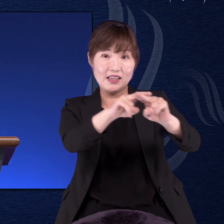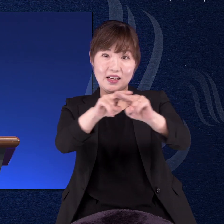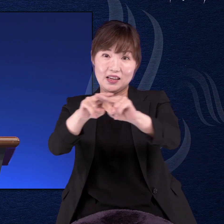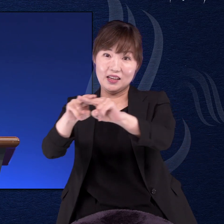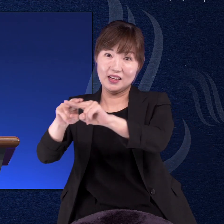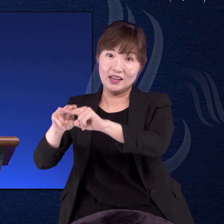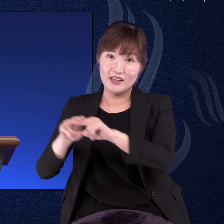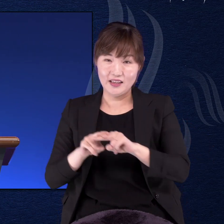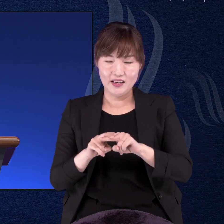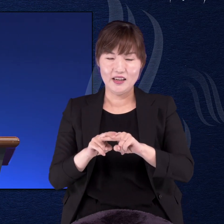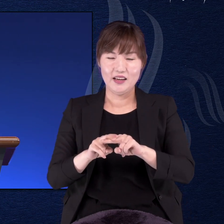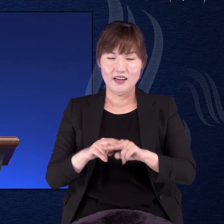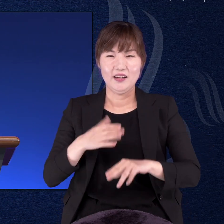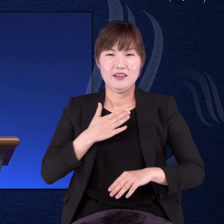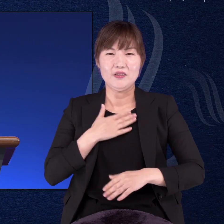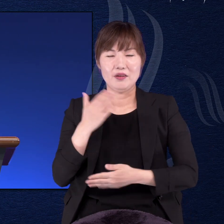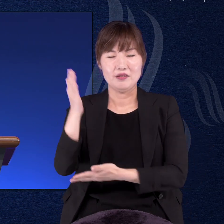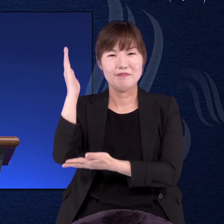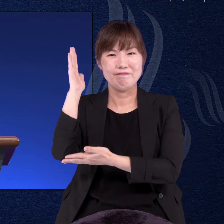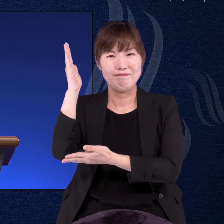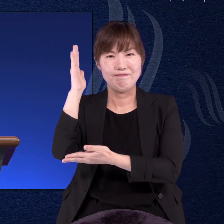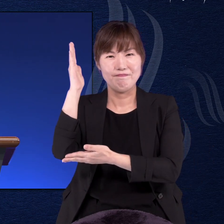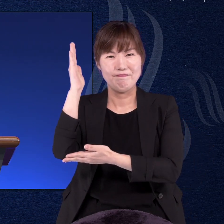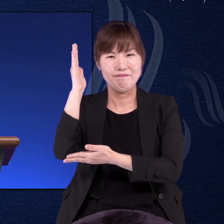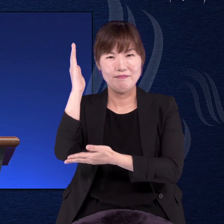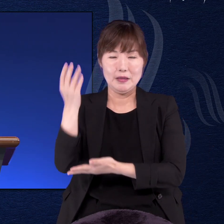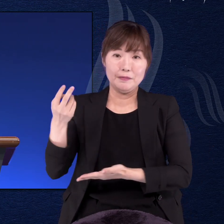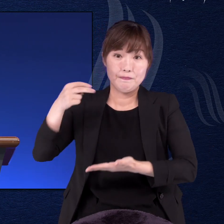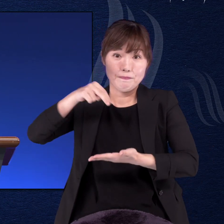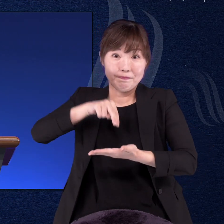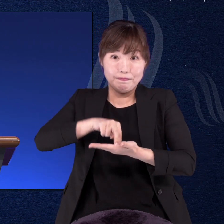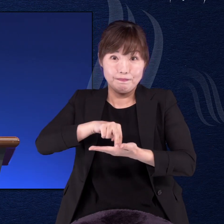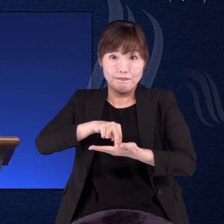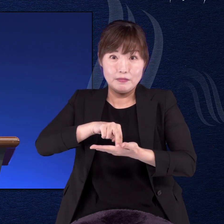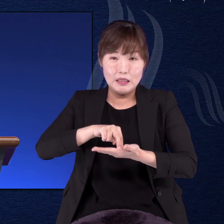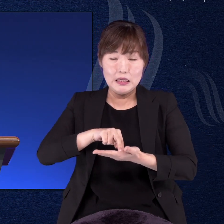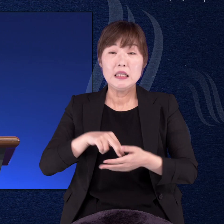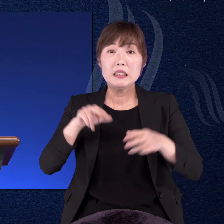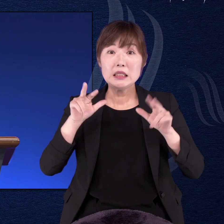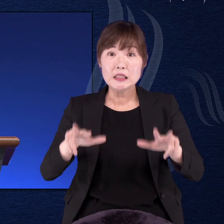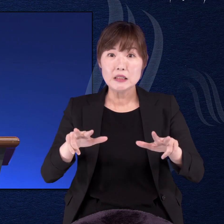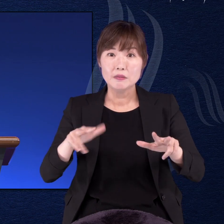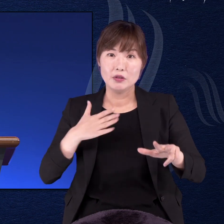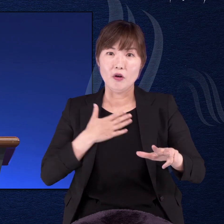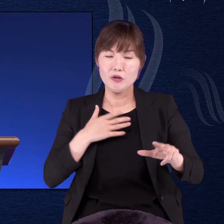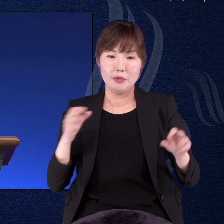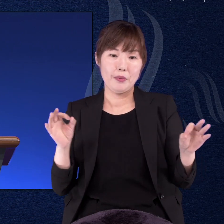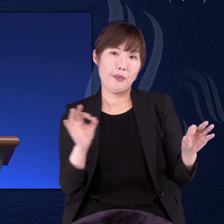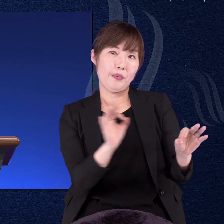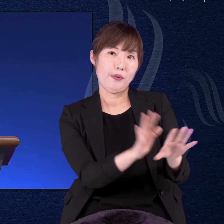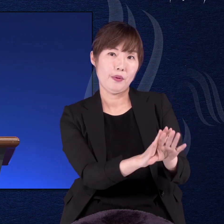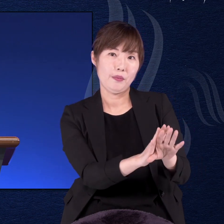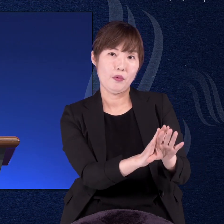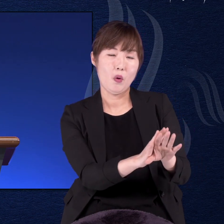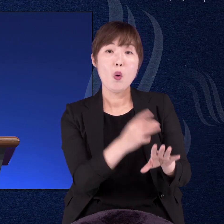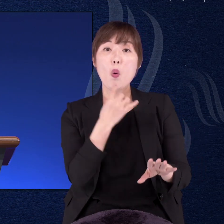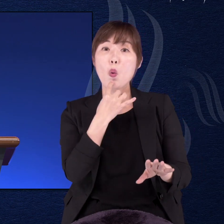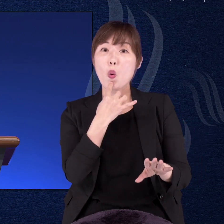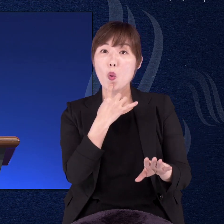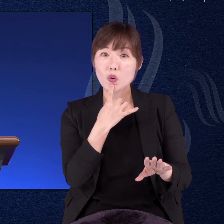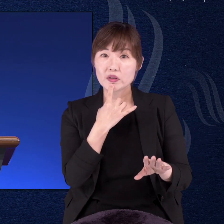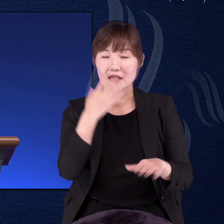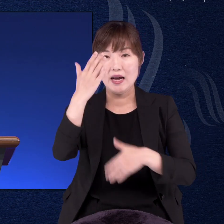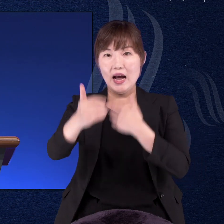또 세우셨습니다. 주님, 이제 저는 온데간데 없고 오로지 하나님의 통로가